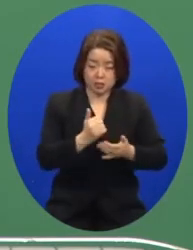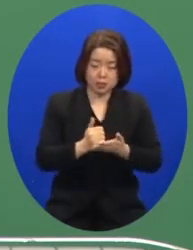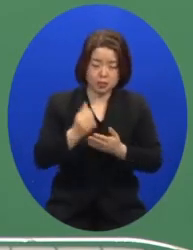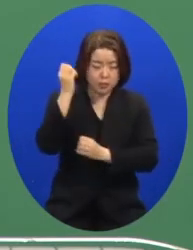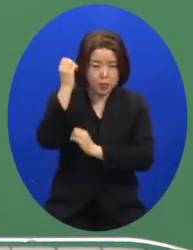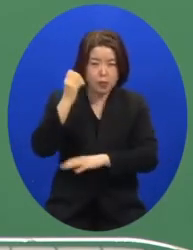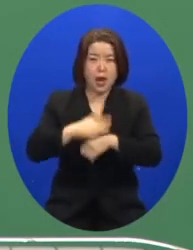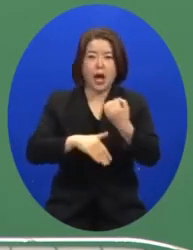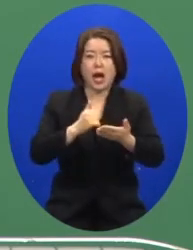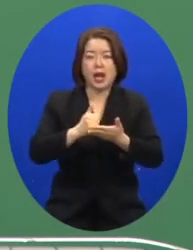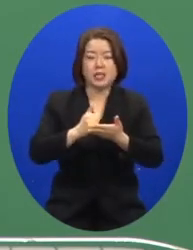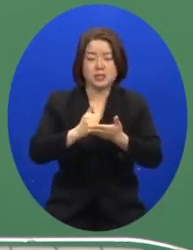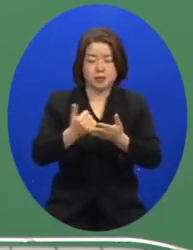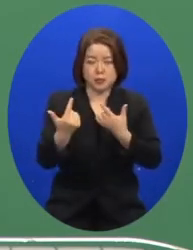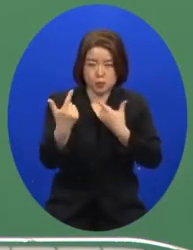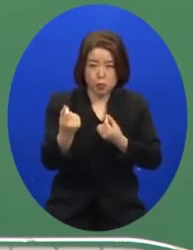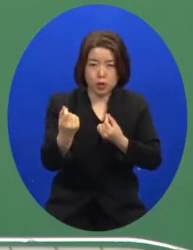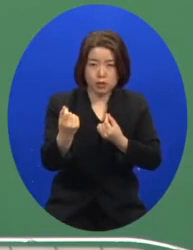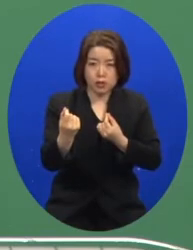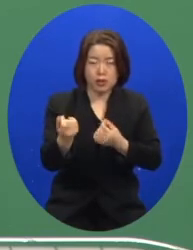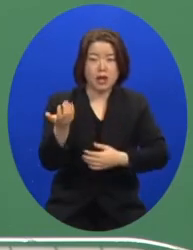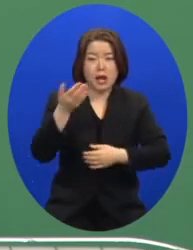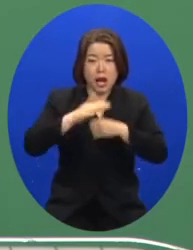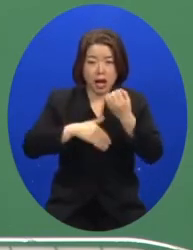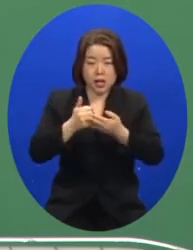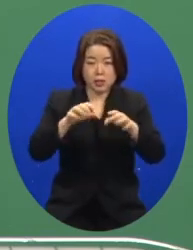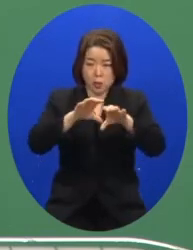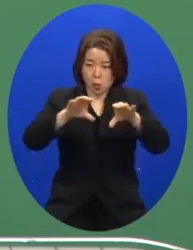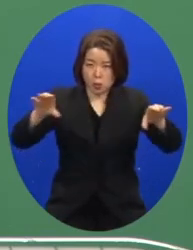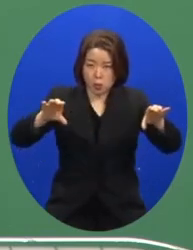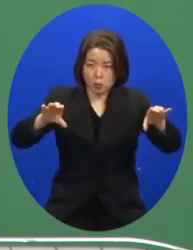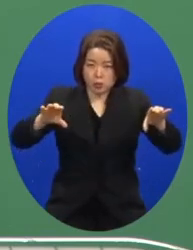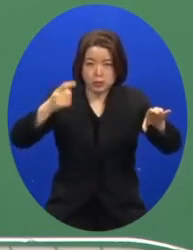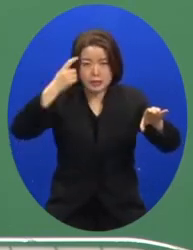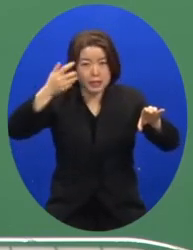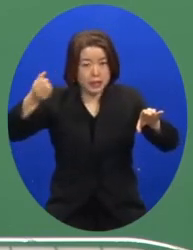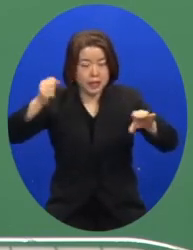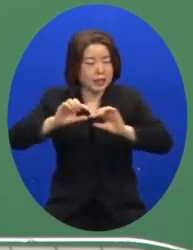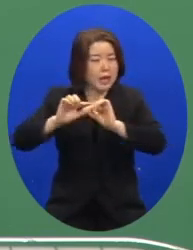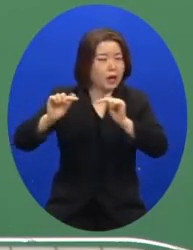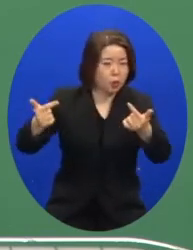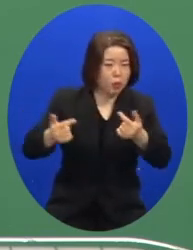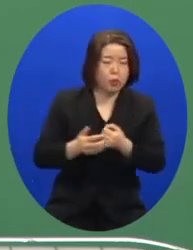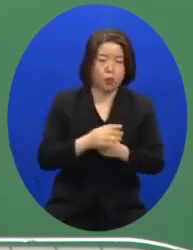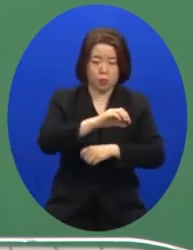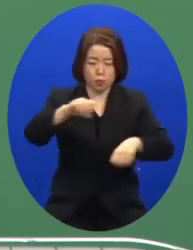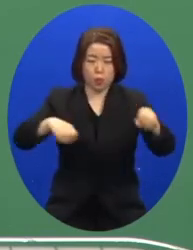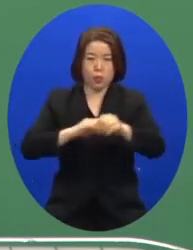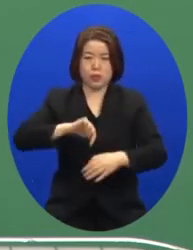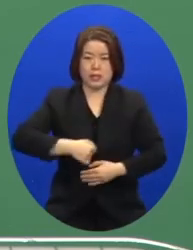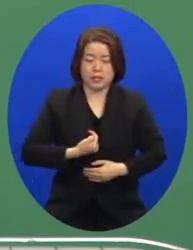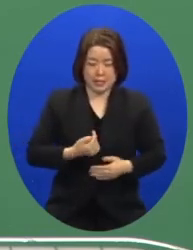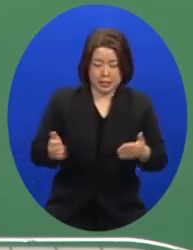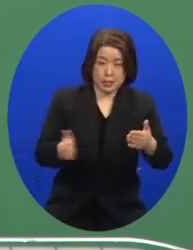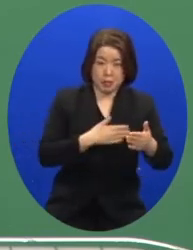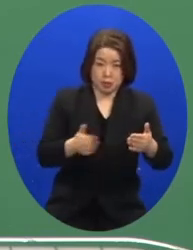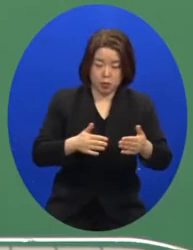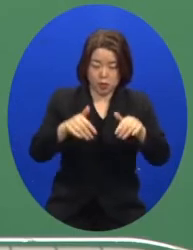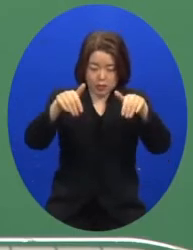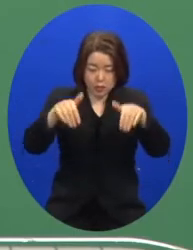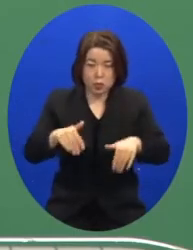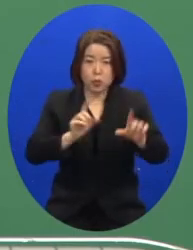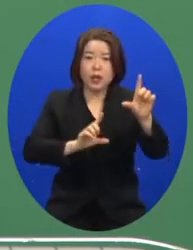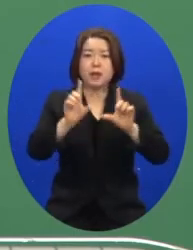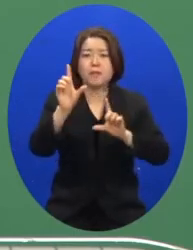본체 시나 하나님과 동등 됨을 취할 것으로 여기지 아니하시고 오히려 자기를 비워 종의 형체를